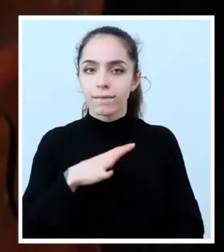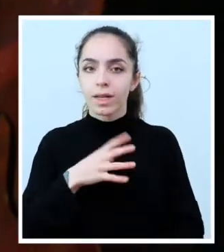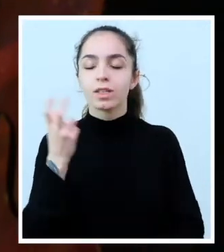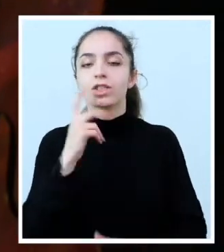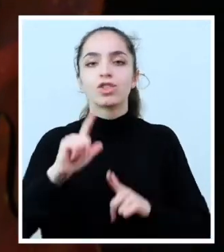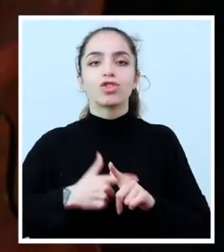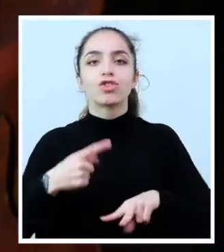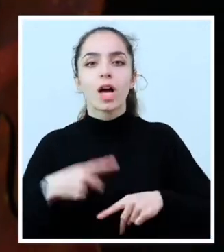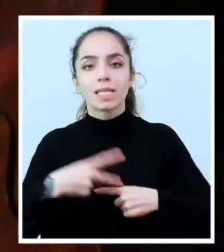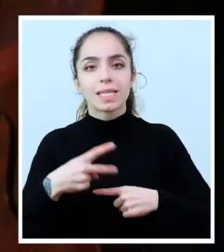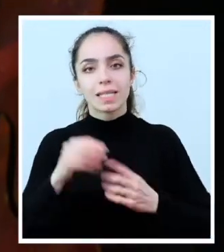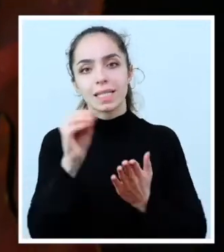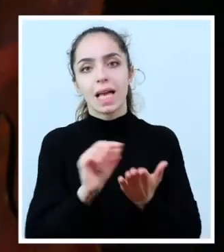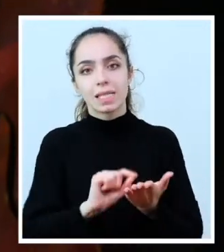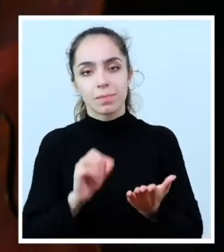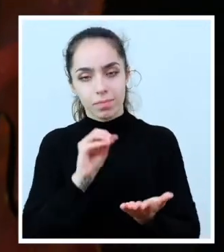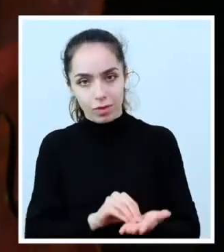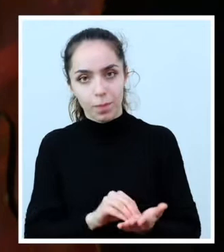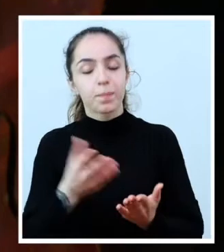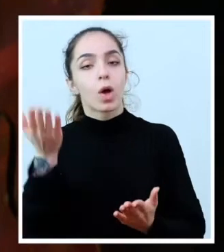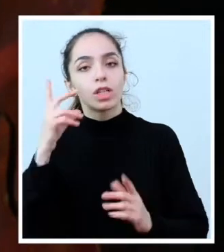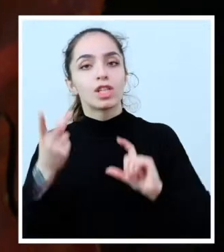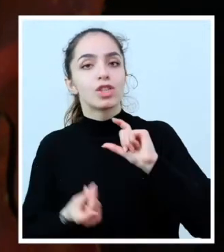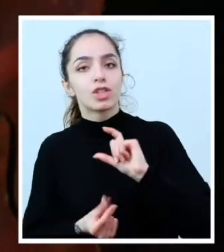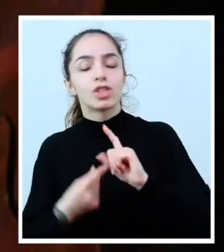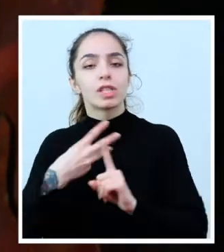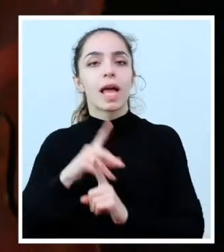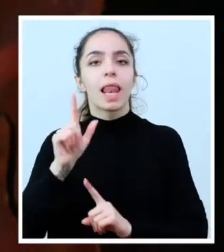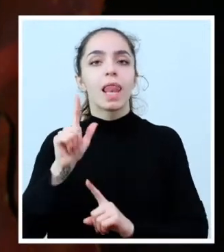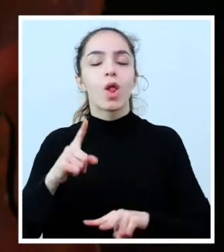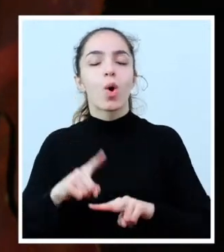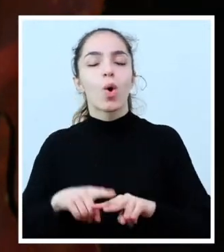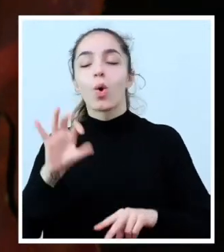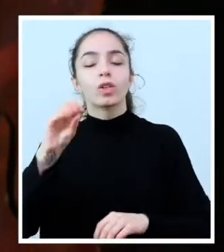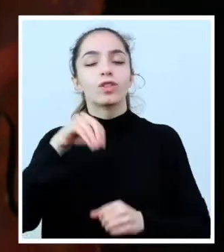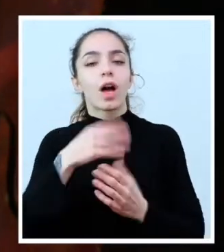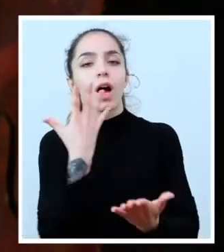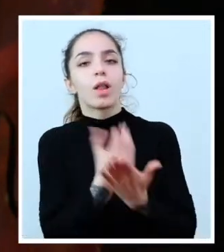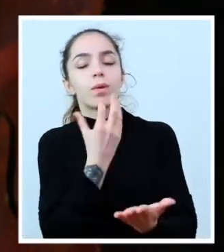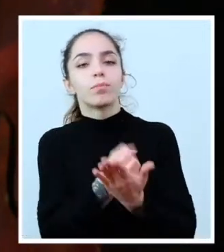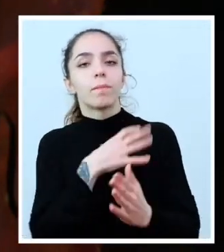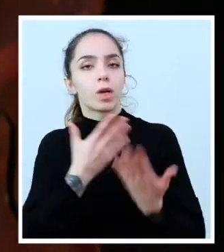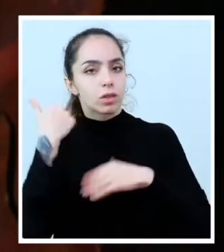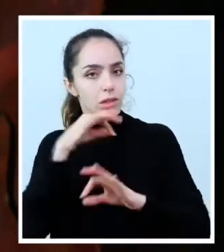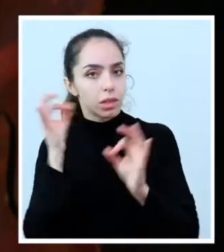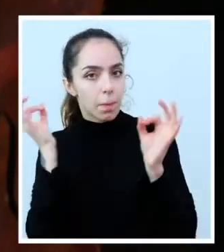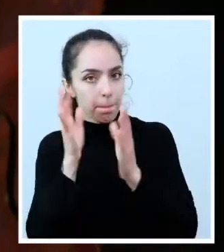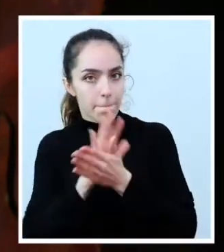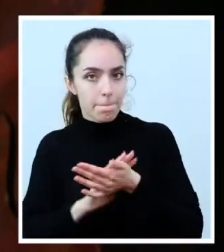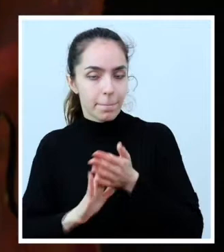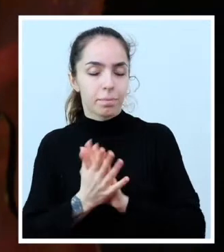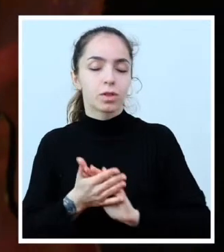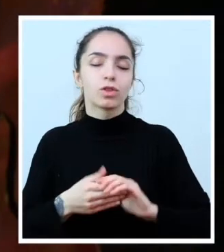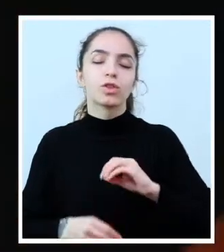ansambl için yazmış olduğum bir parçaydı. Çello için albümümde aranje ettiğim versiyonunu çaldım, solo